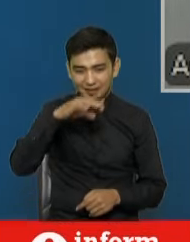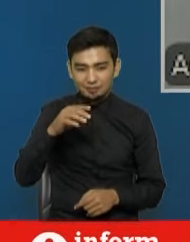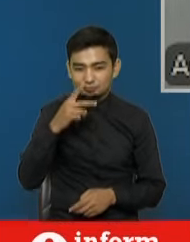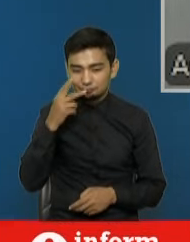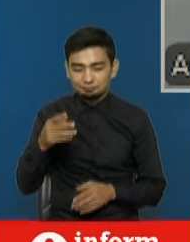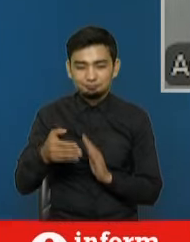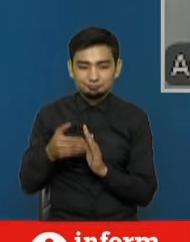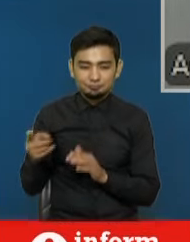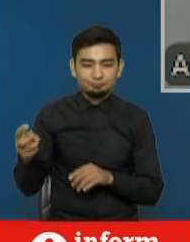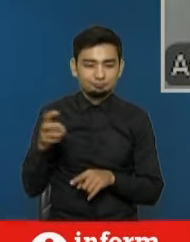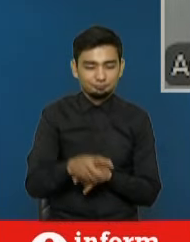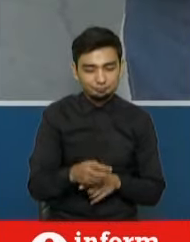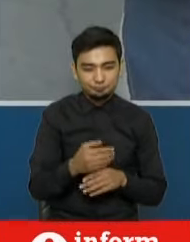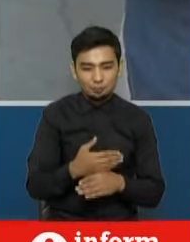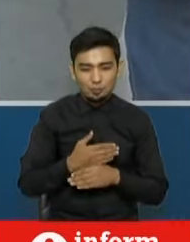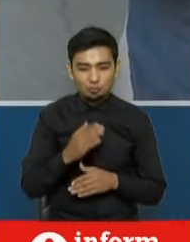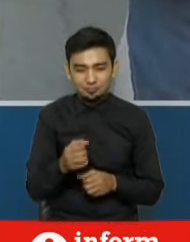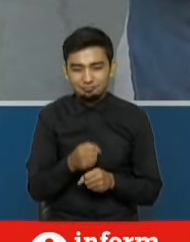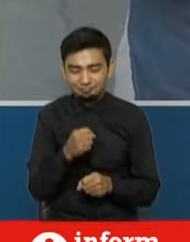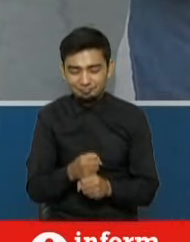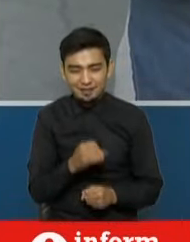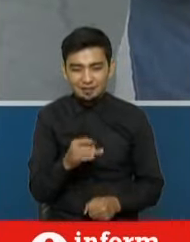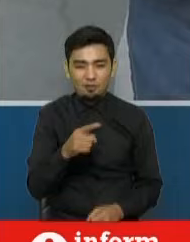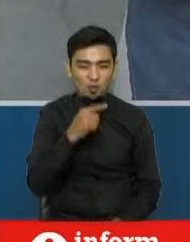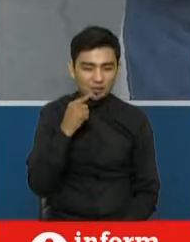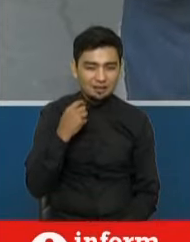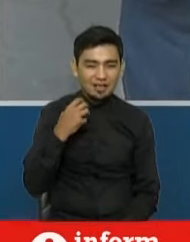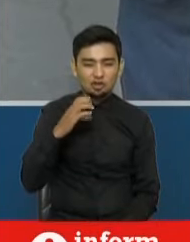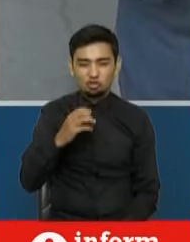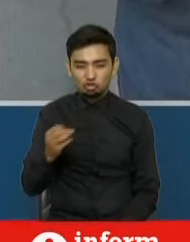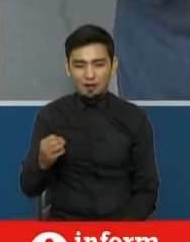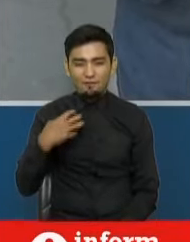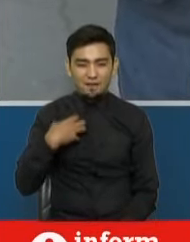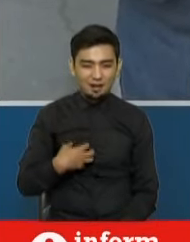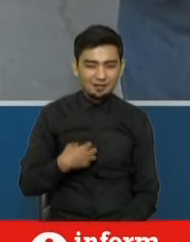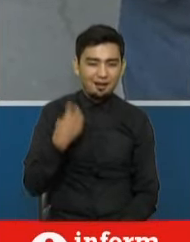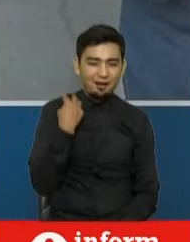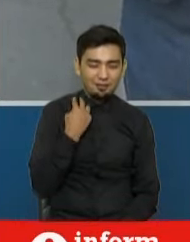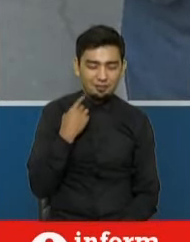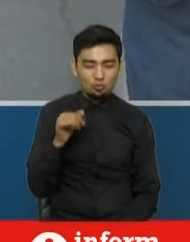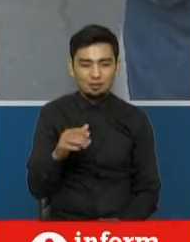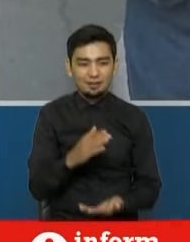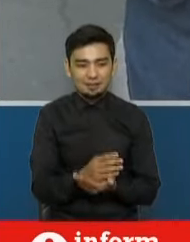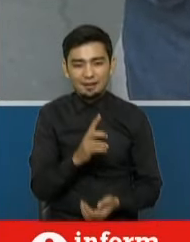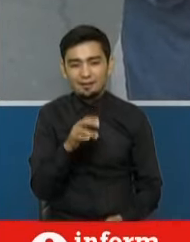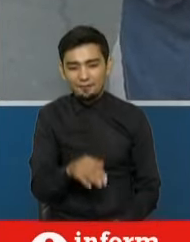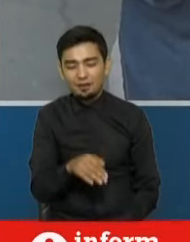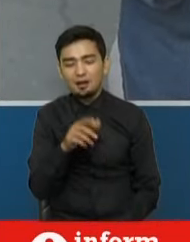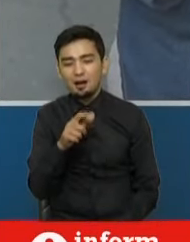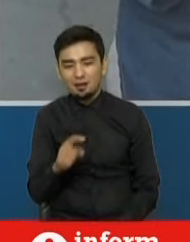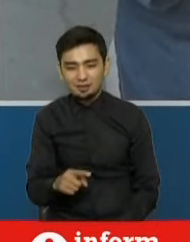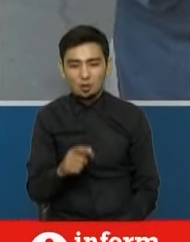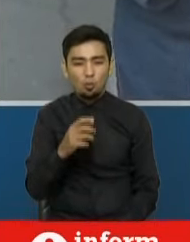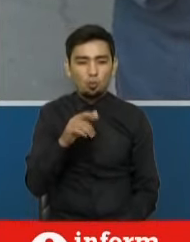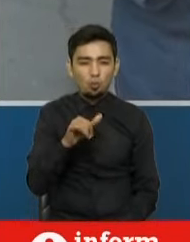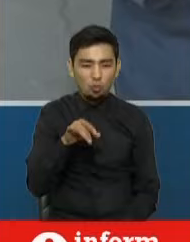США и так далее. Там Франция, Англия. Эксперты уверены, взамен ядерного источника энергии можно использовать нефть, газ, уголь,